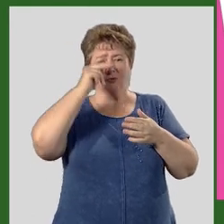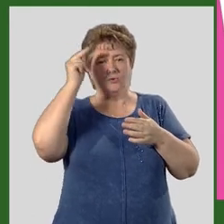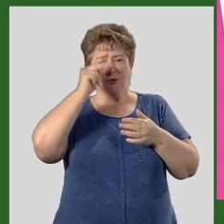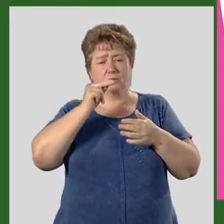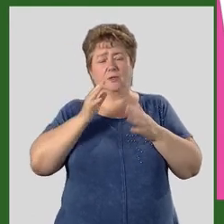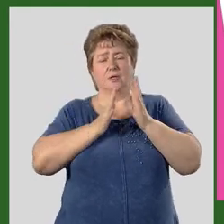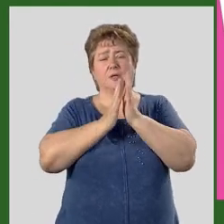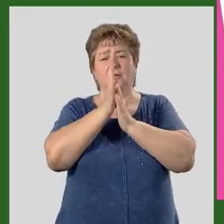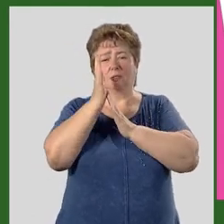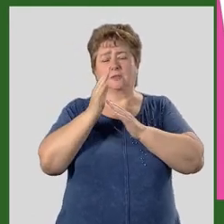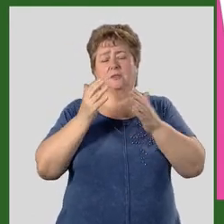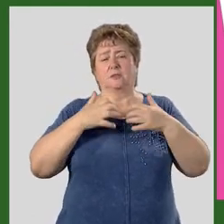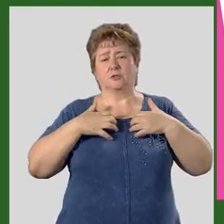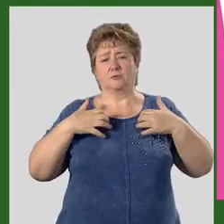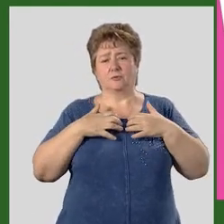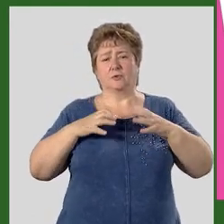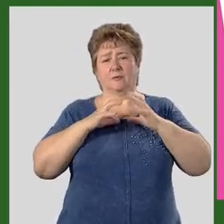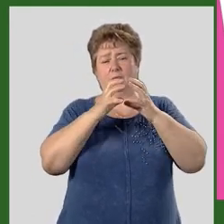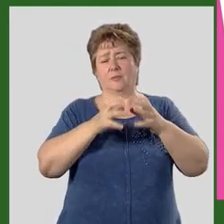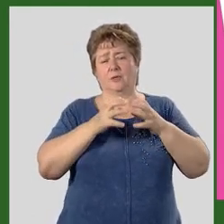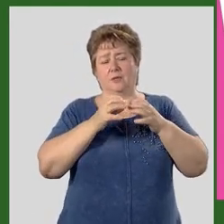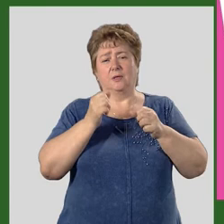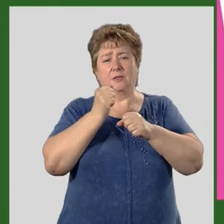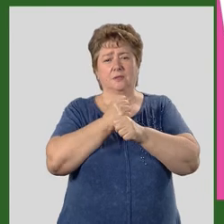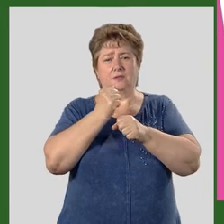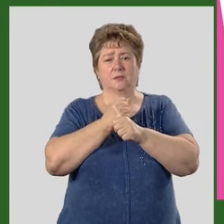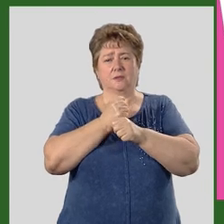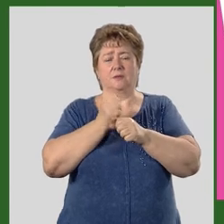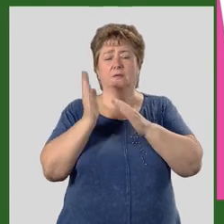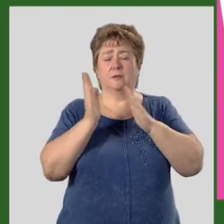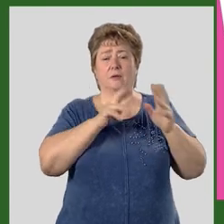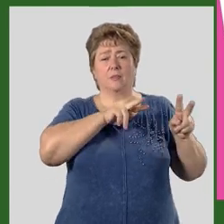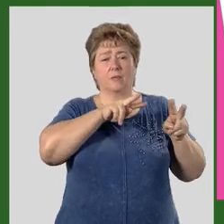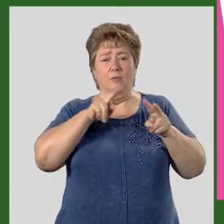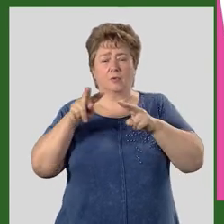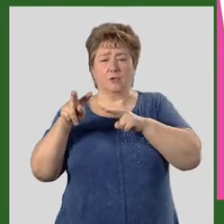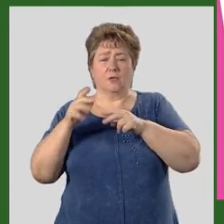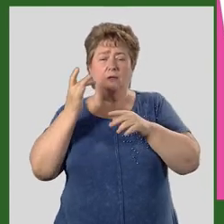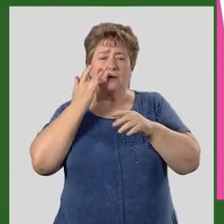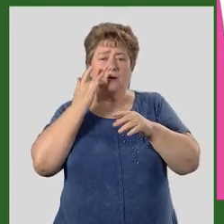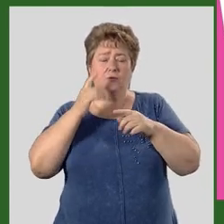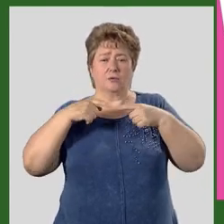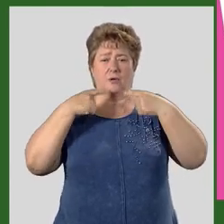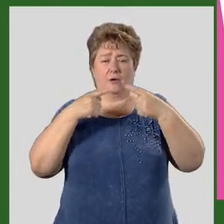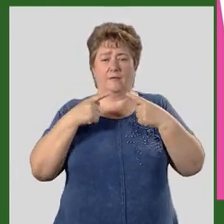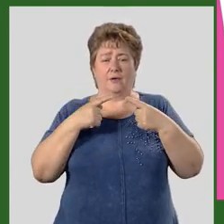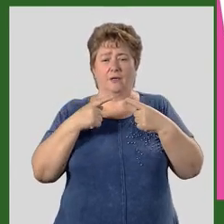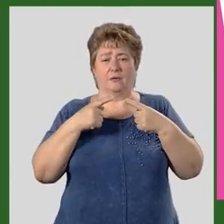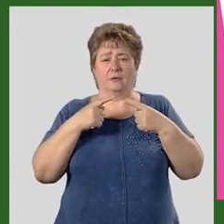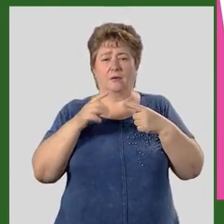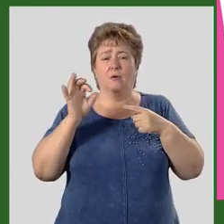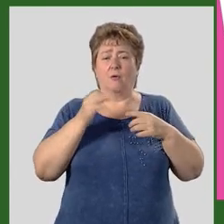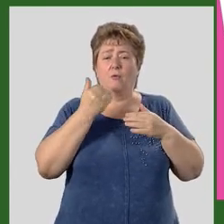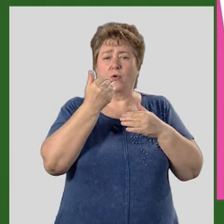изучению растительного и животного мира и сделал ряд наблюдений, которые говорят